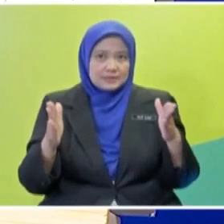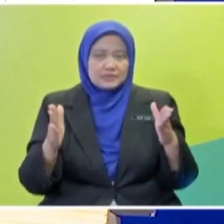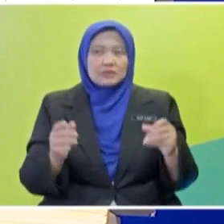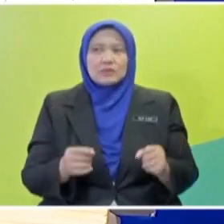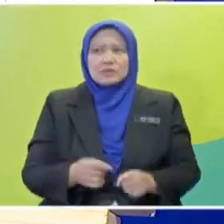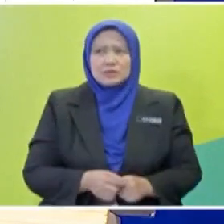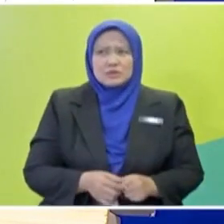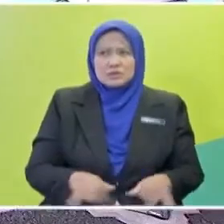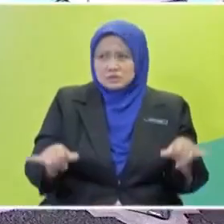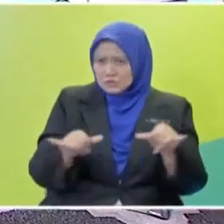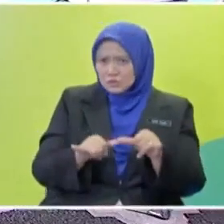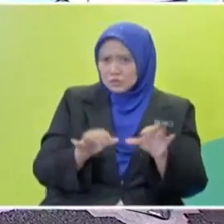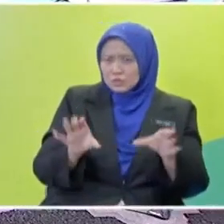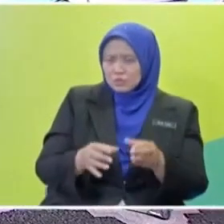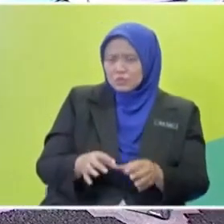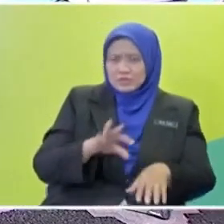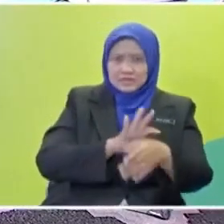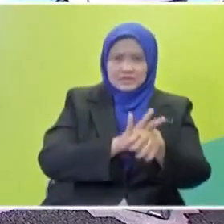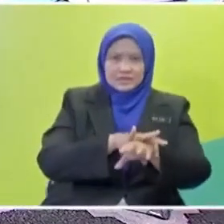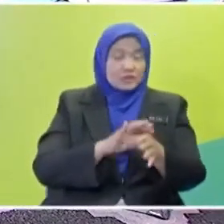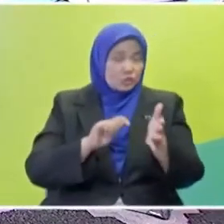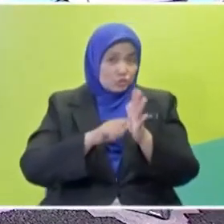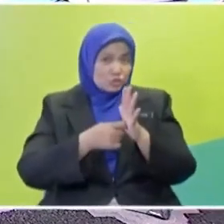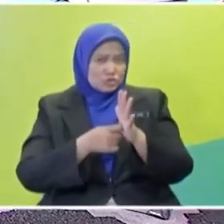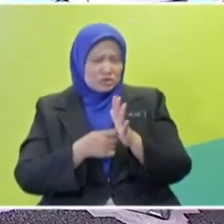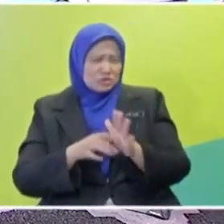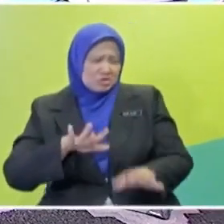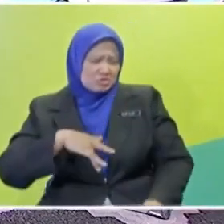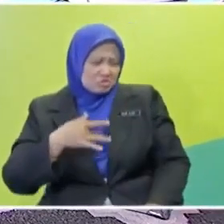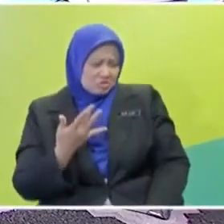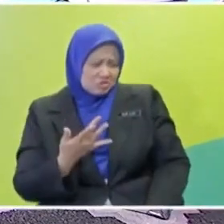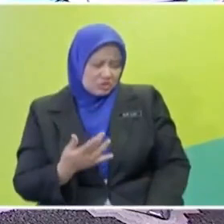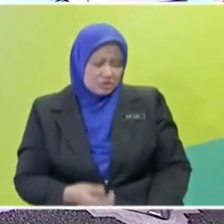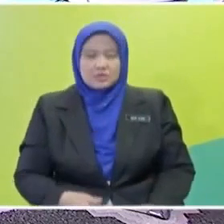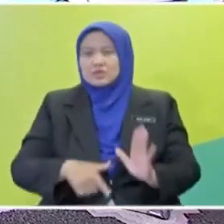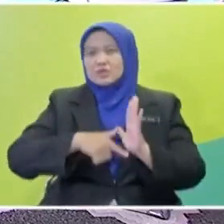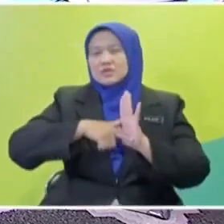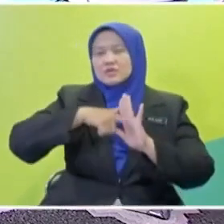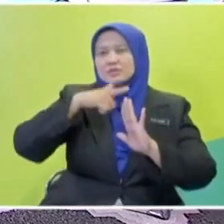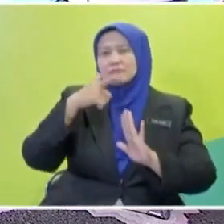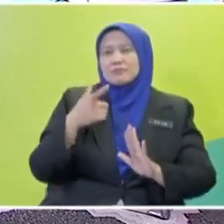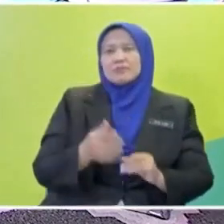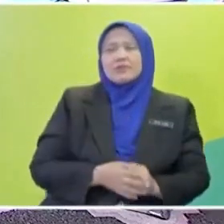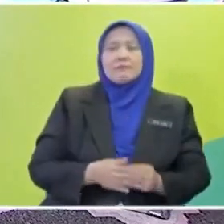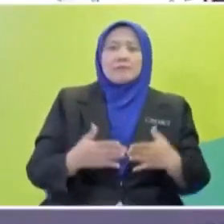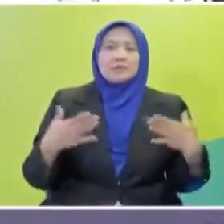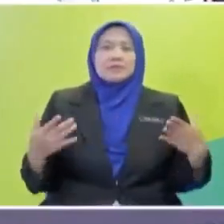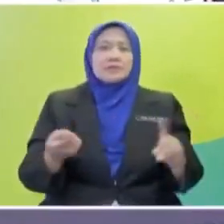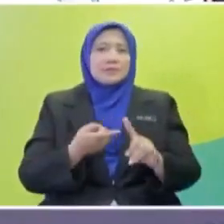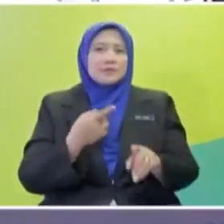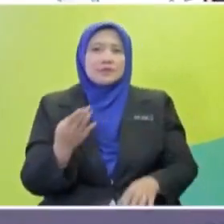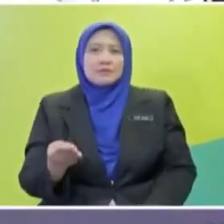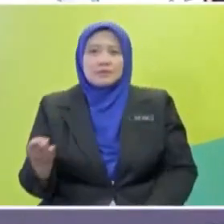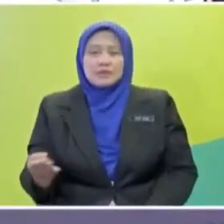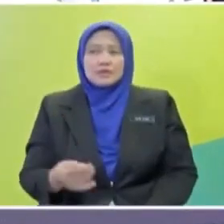kunci Syafika? Saya rasa nanti gelang kunci yang jadi lebih besar daripada bahan. Ya, okey, sebab tu gunanya kita analisis.